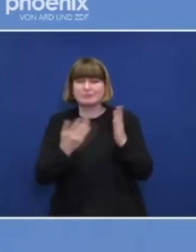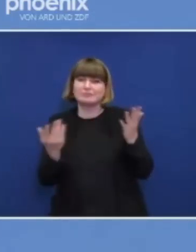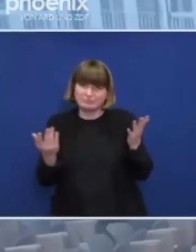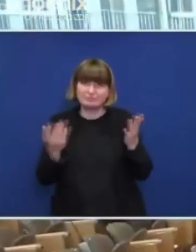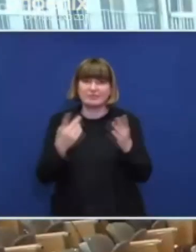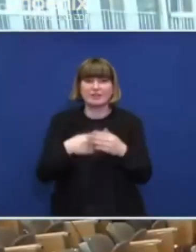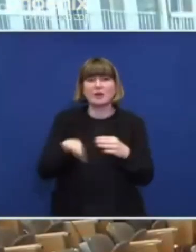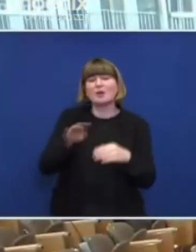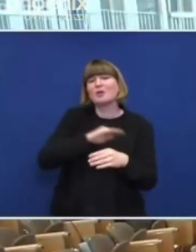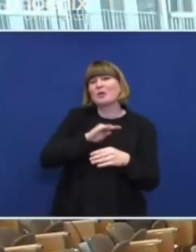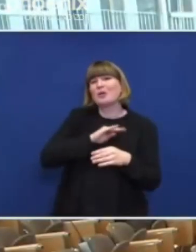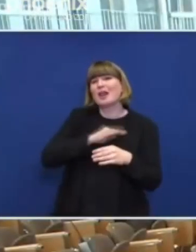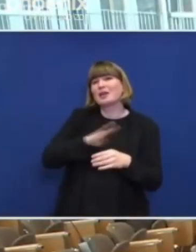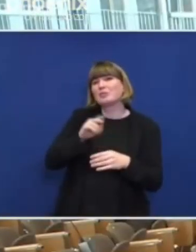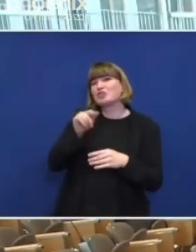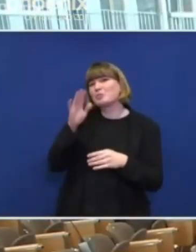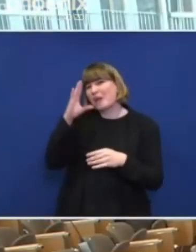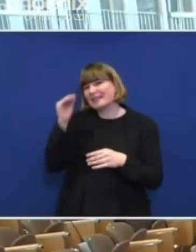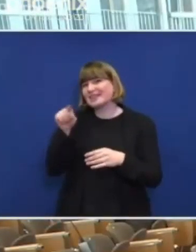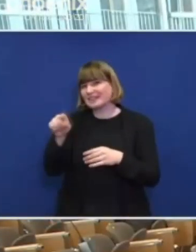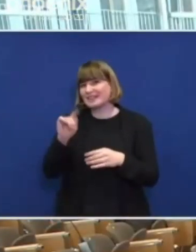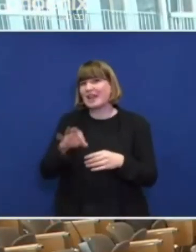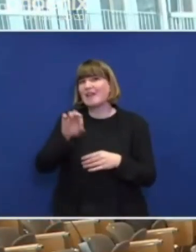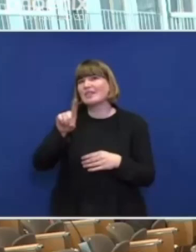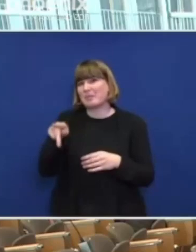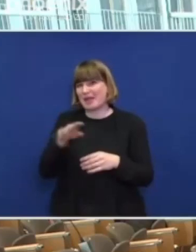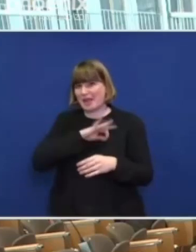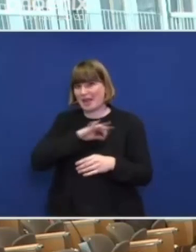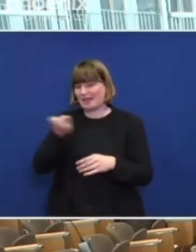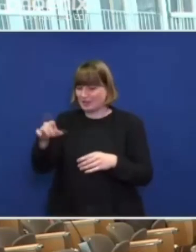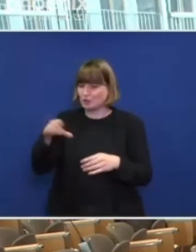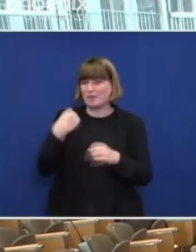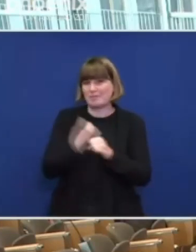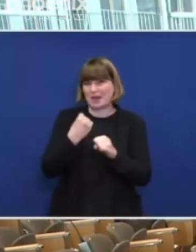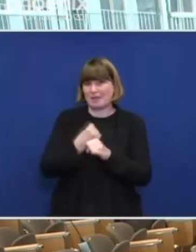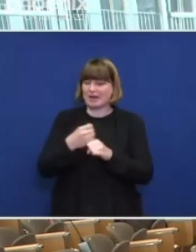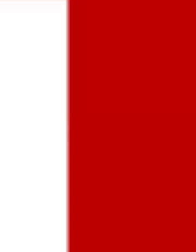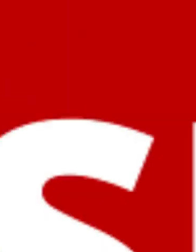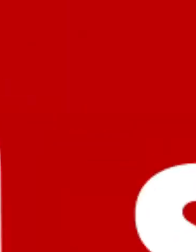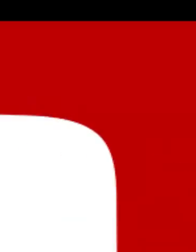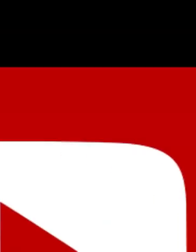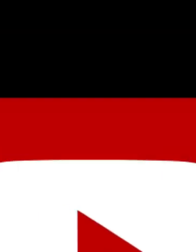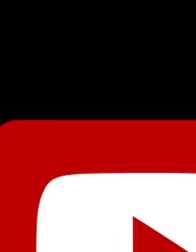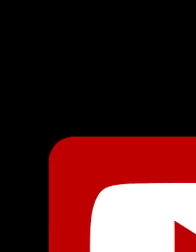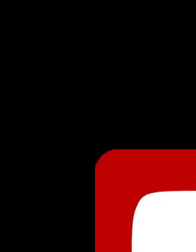τους περιορισμούς, με τη Γερμανία όμως να εξακολουθεί να κρατάει μια εντελώς διαφορετική στάση.